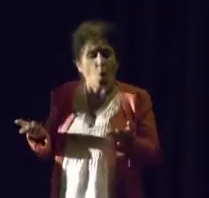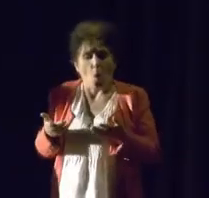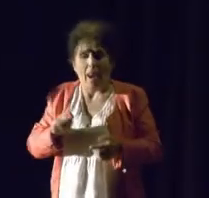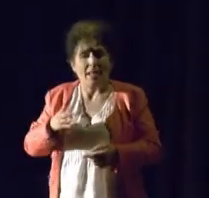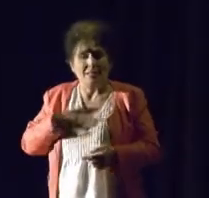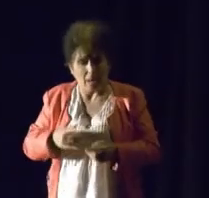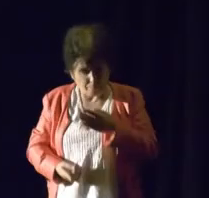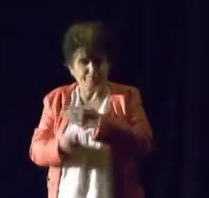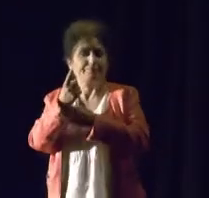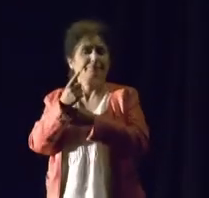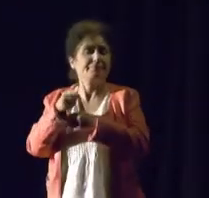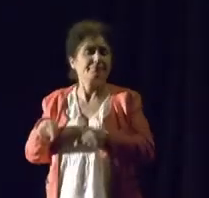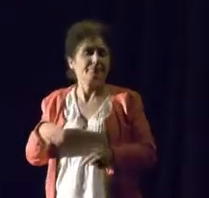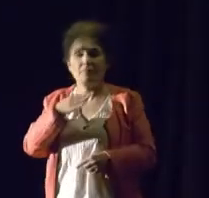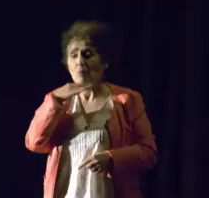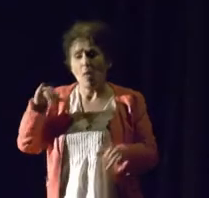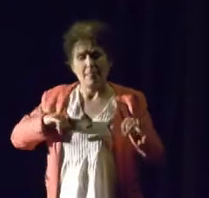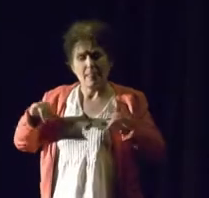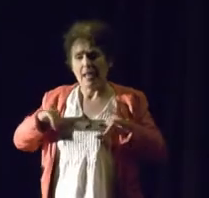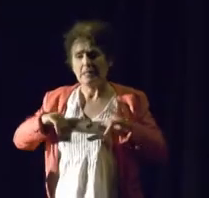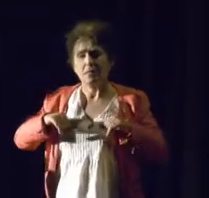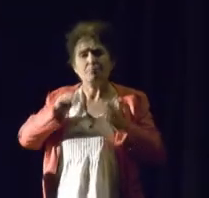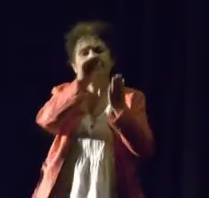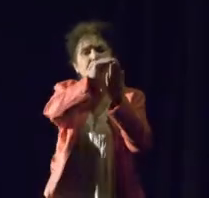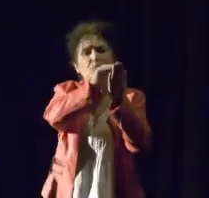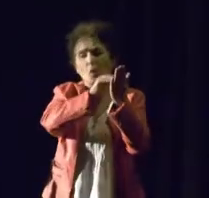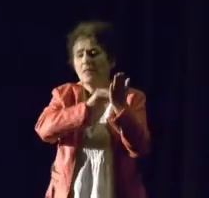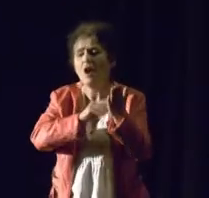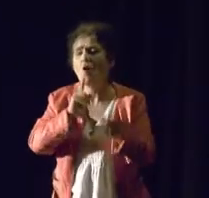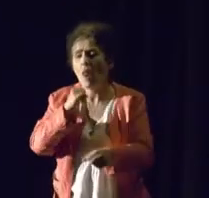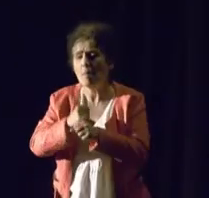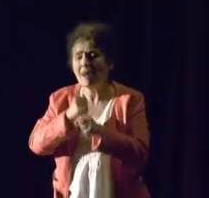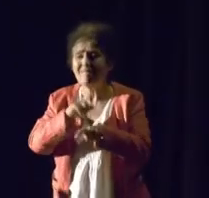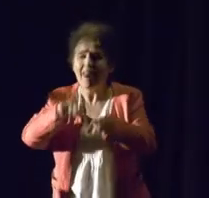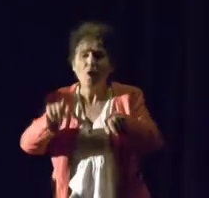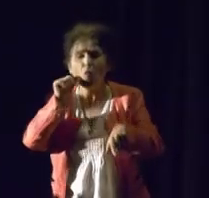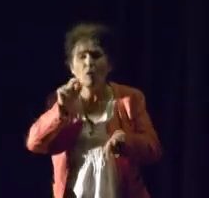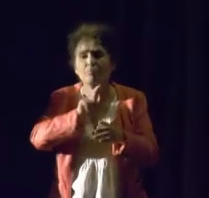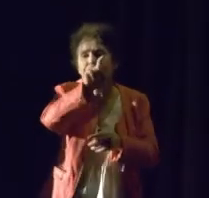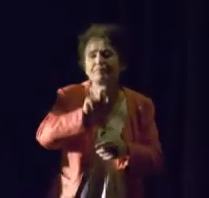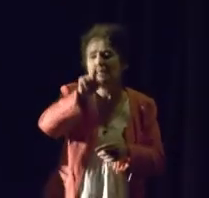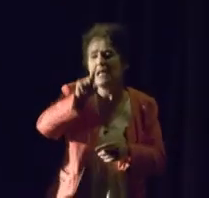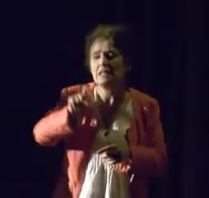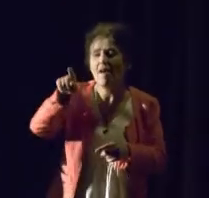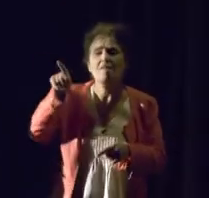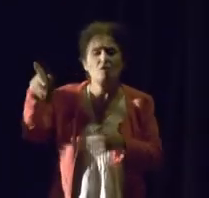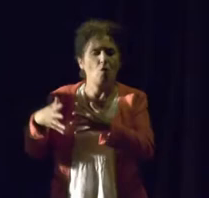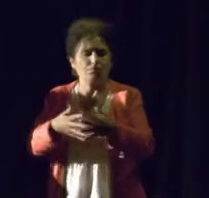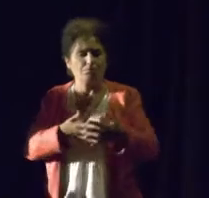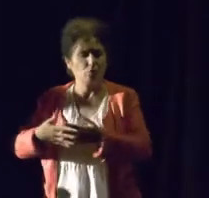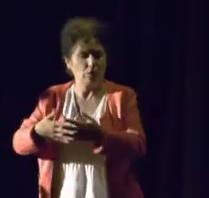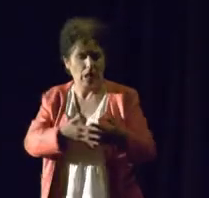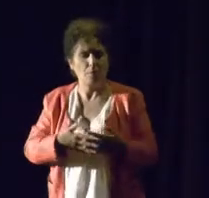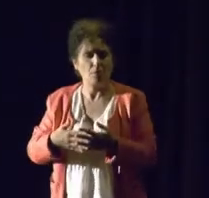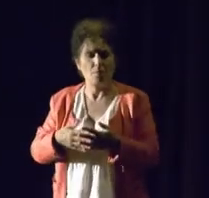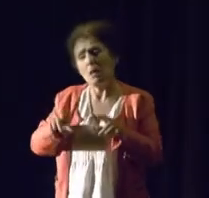сакаме. Многу интересни има едни податоци кои што ги направиле некои статистичари во Соединетите Американски